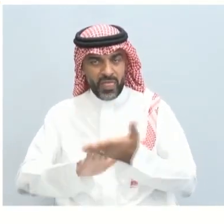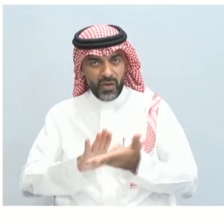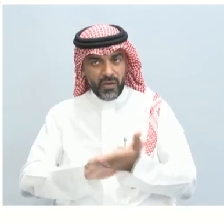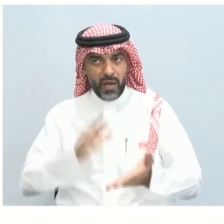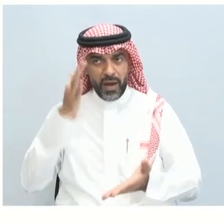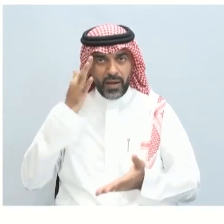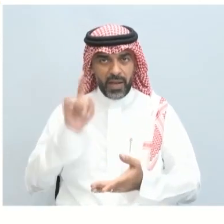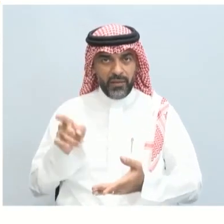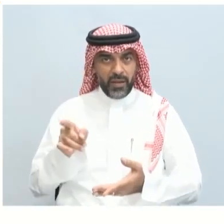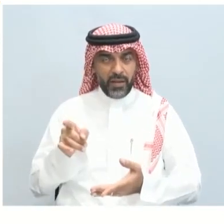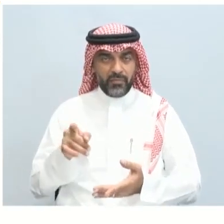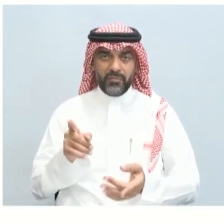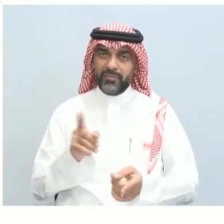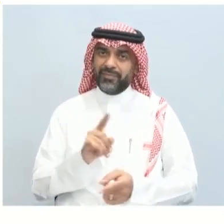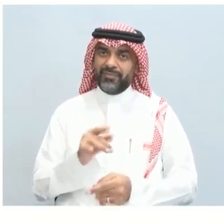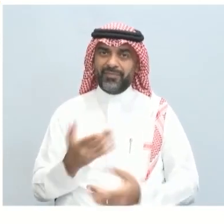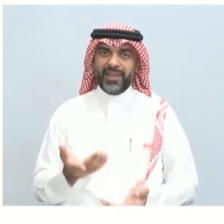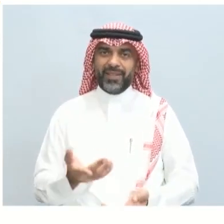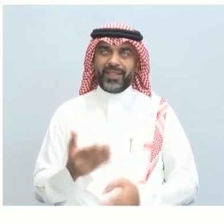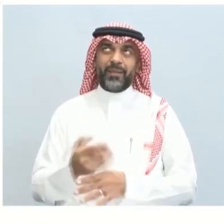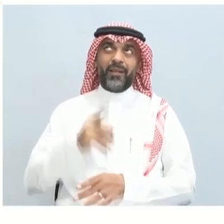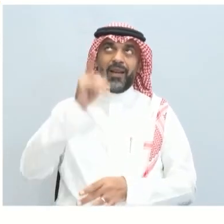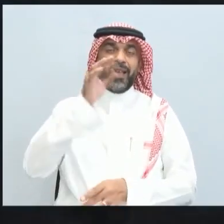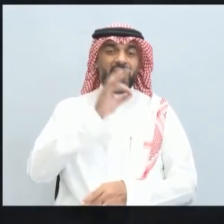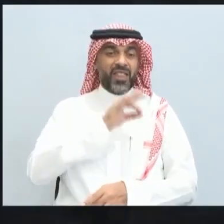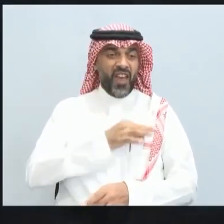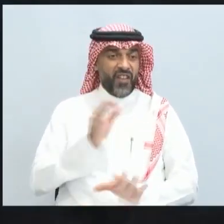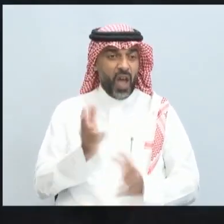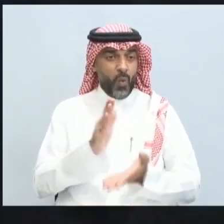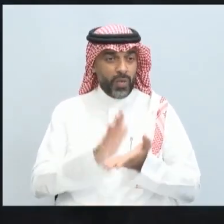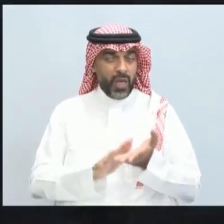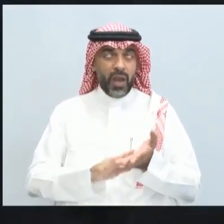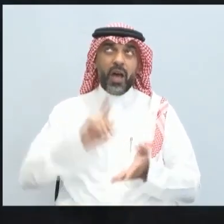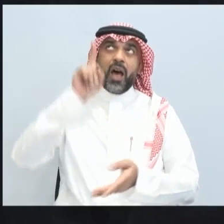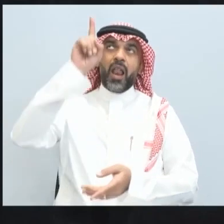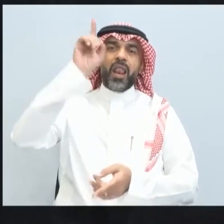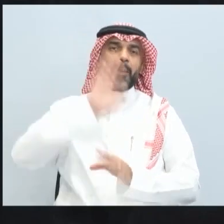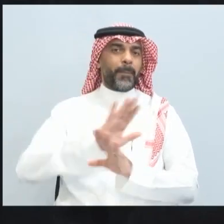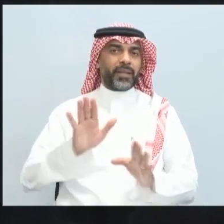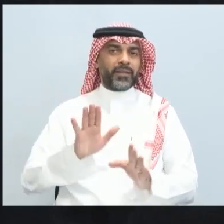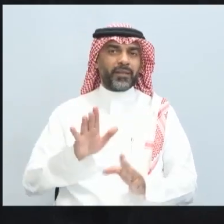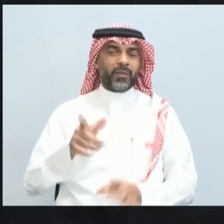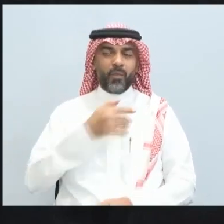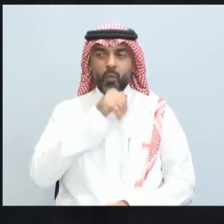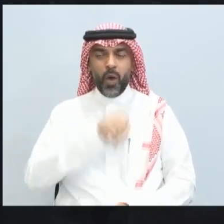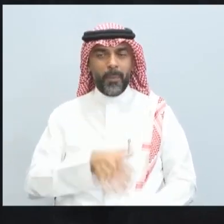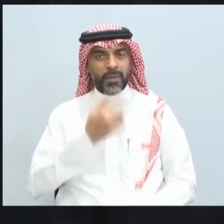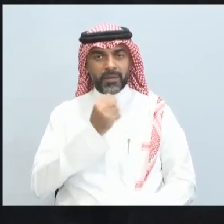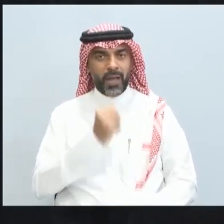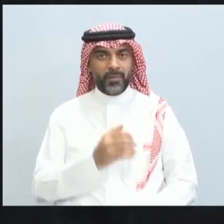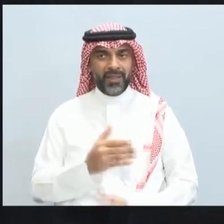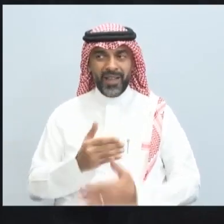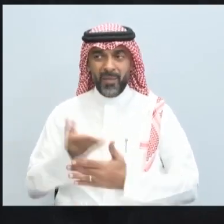عمه عبد المطلب وله مكانه عند النبي صلى الله عليه وسلم وقد ازر النبي صلى الله عليه وسلم